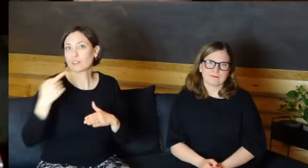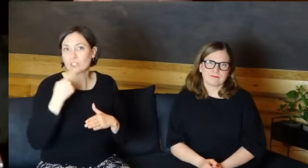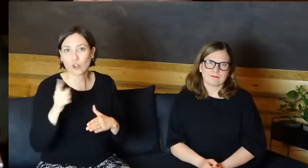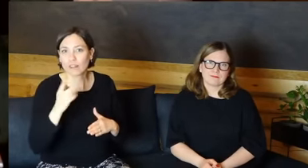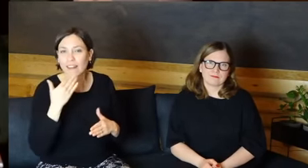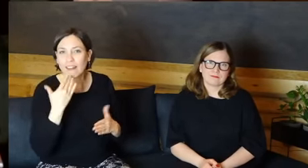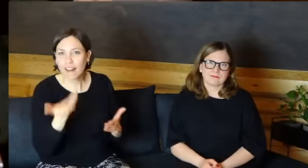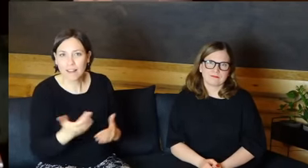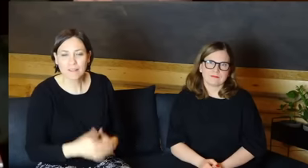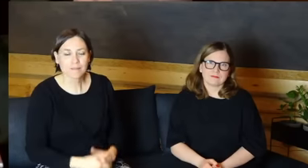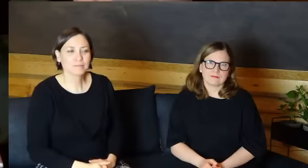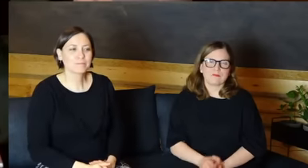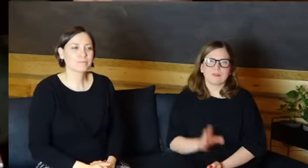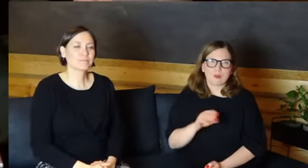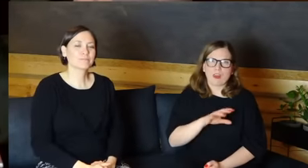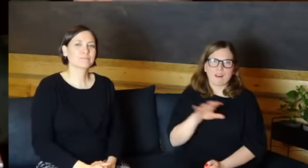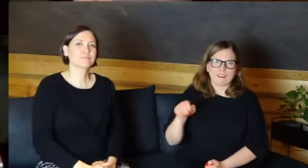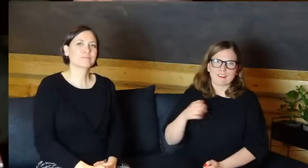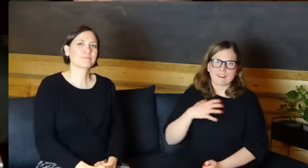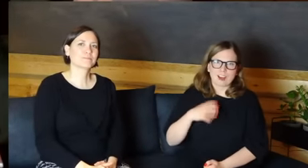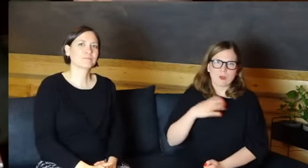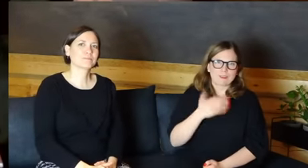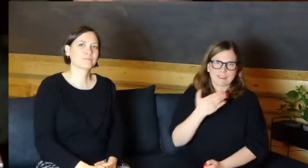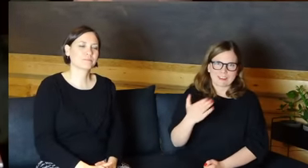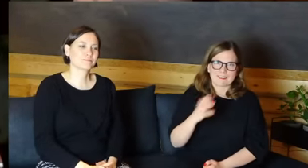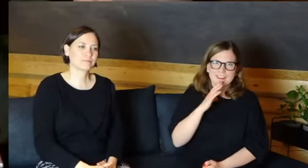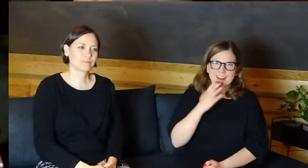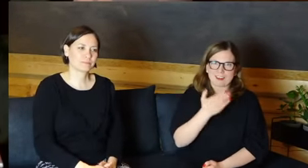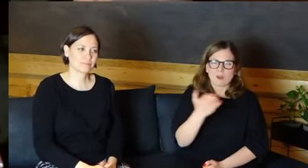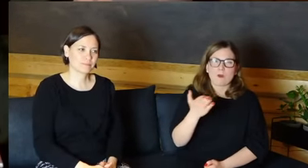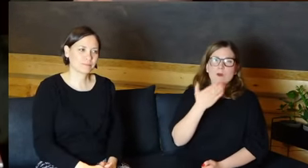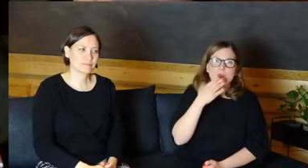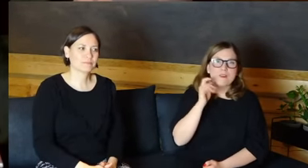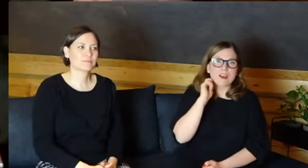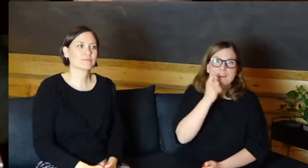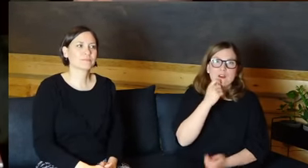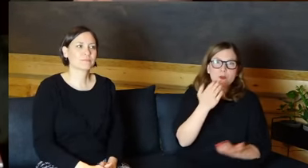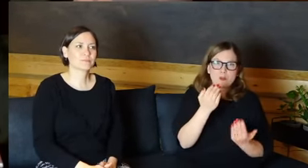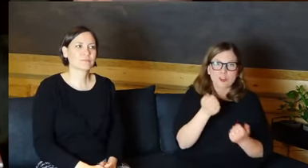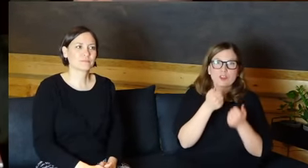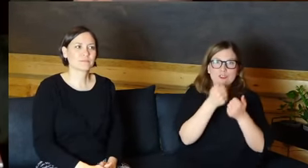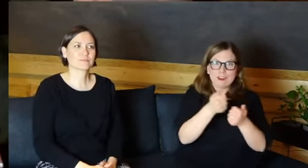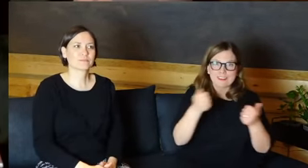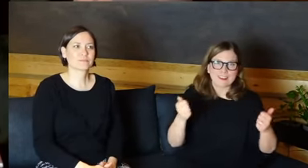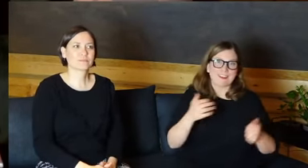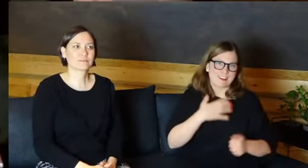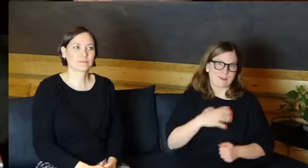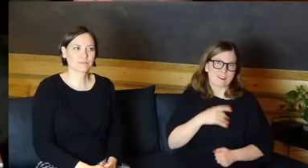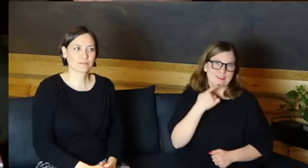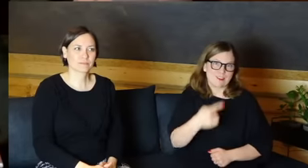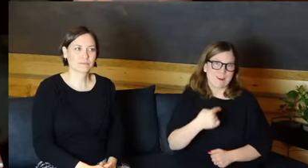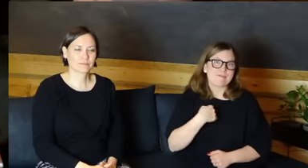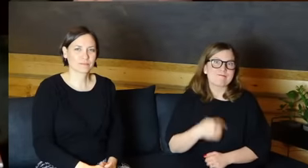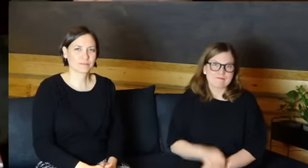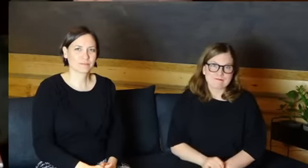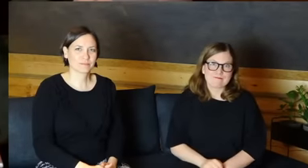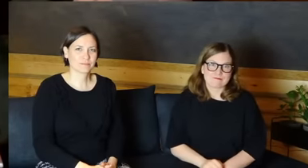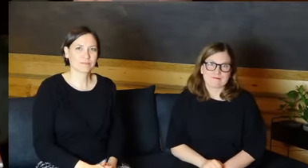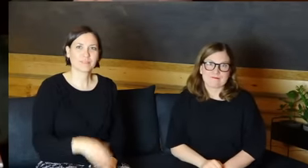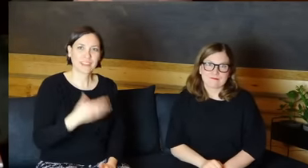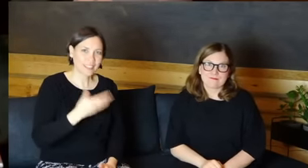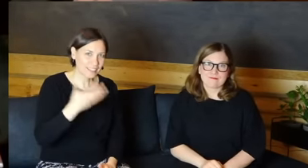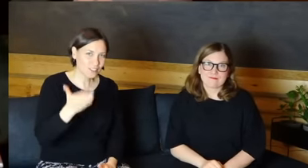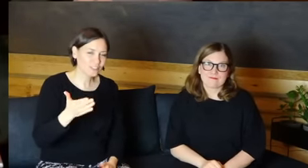kaikille lähettää semmoiset terveiset vaan, että oikein hyvää joulun odotusta kaikille. Kiitoksia. Palataanpa